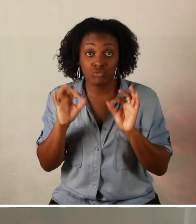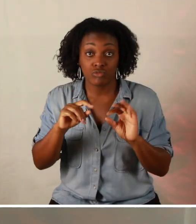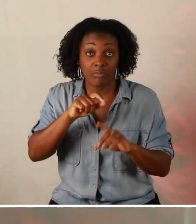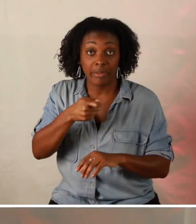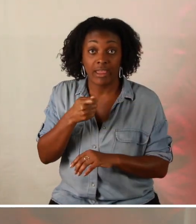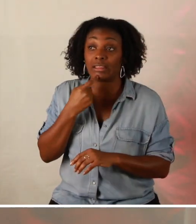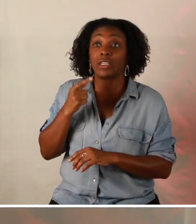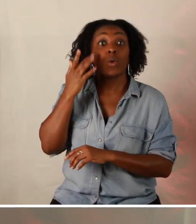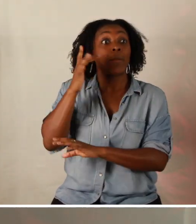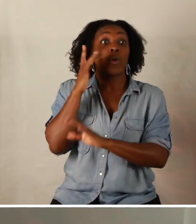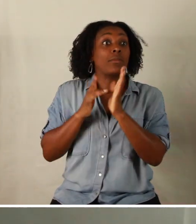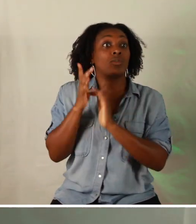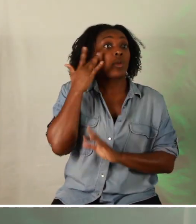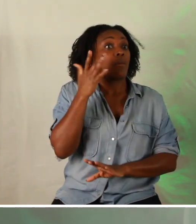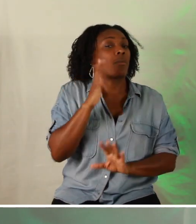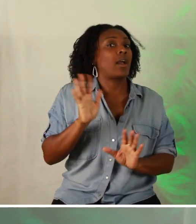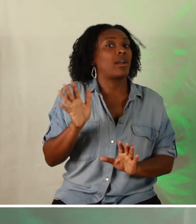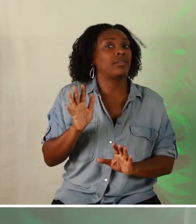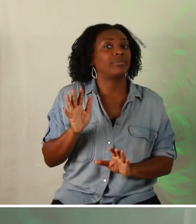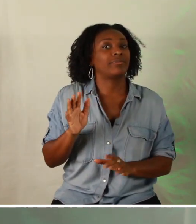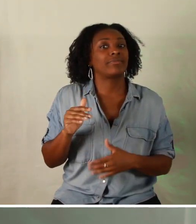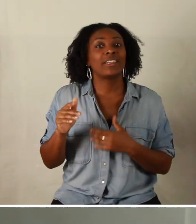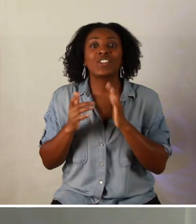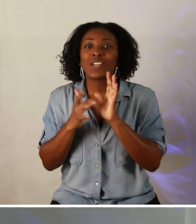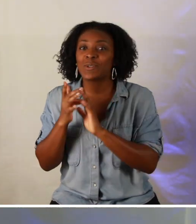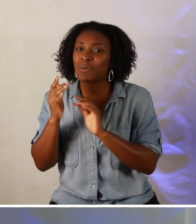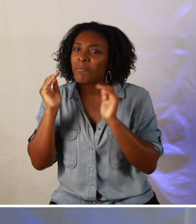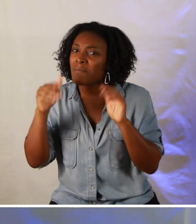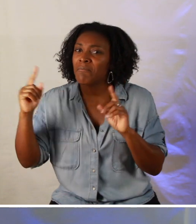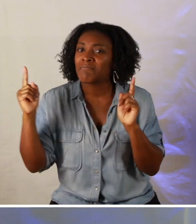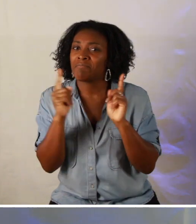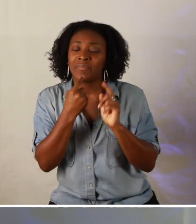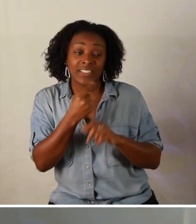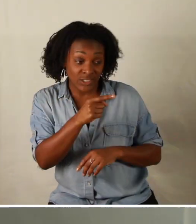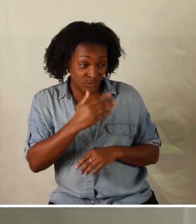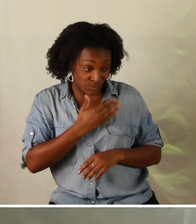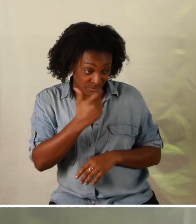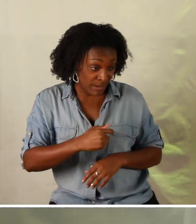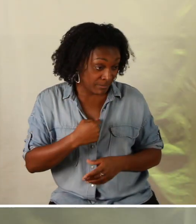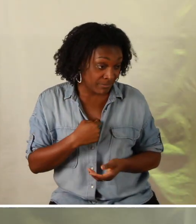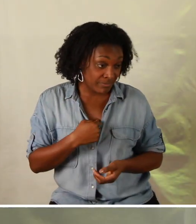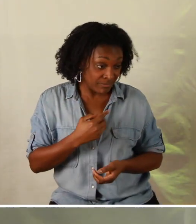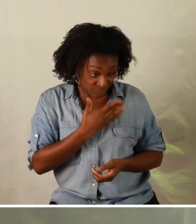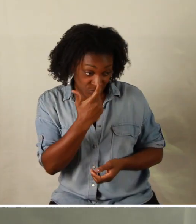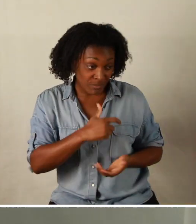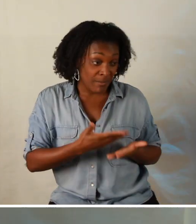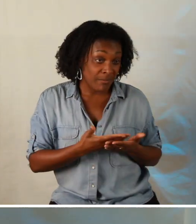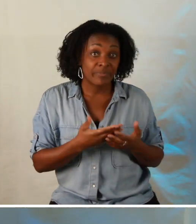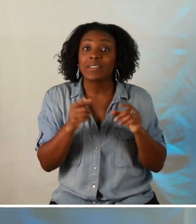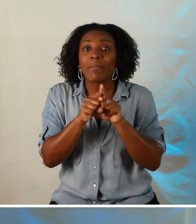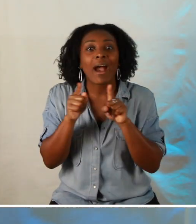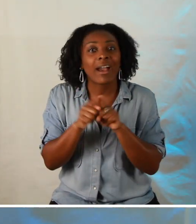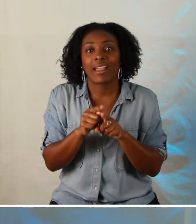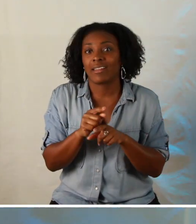Mais Jésus va le relever en lui disant « Est-ce que tu m'aimes ?» On voit le résultat de l'épreuve. Est-ce que tu m'aimes? Et Dieu aujourd'hui, dans ton épreuve, c'est la